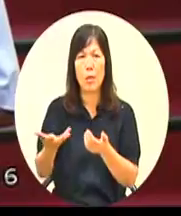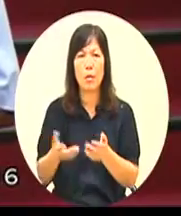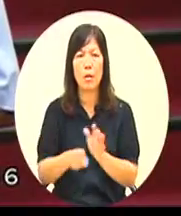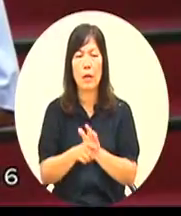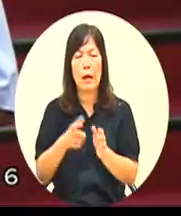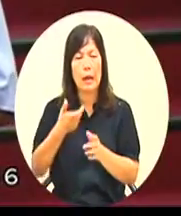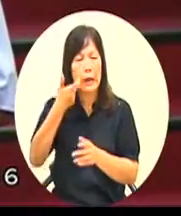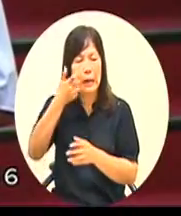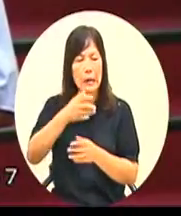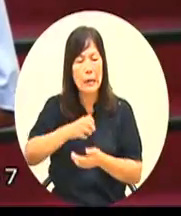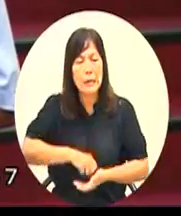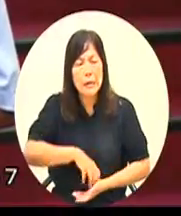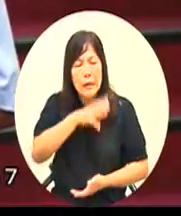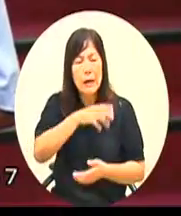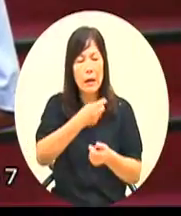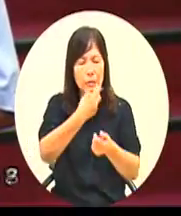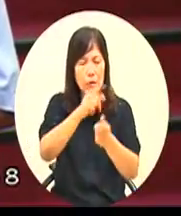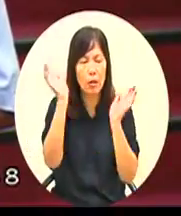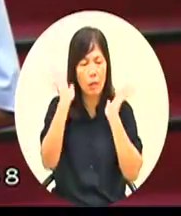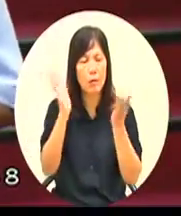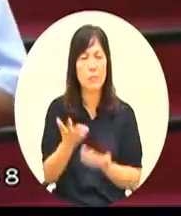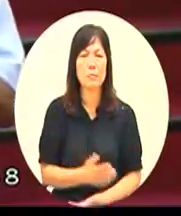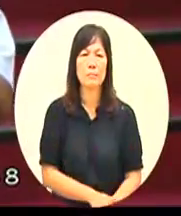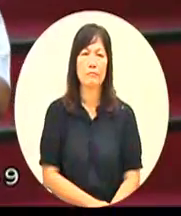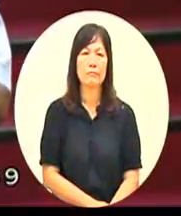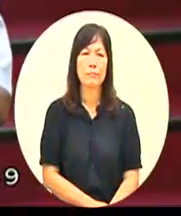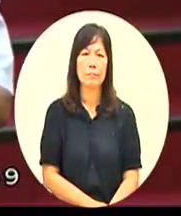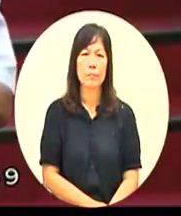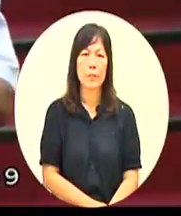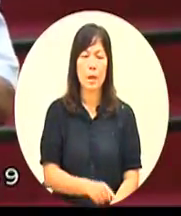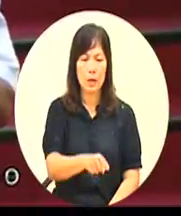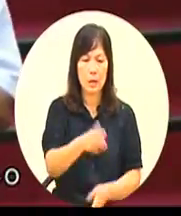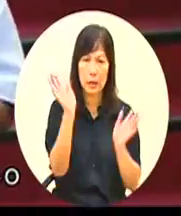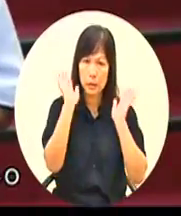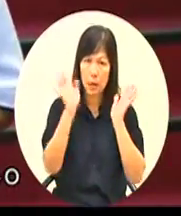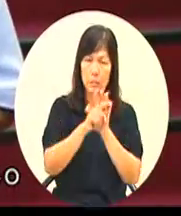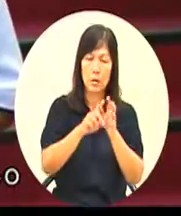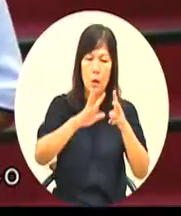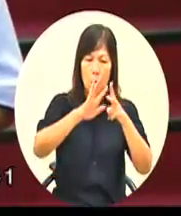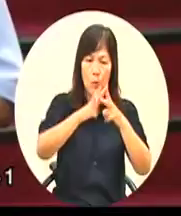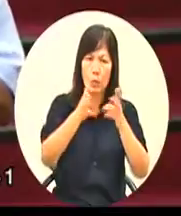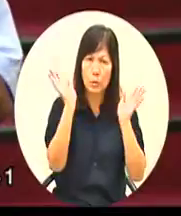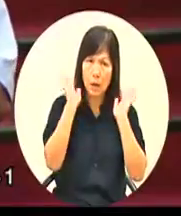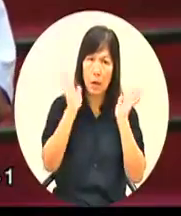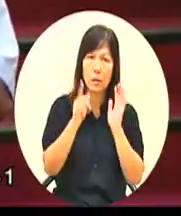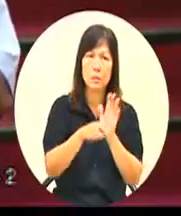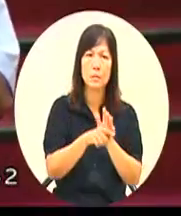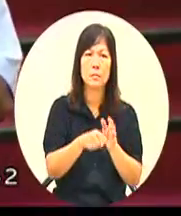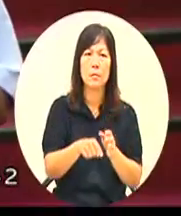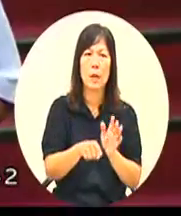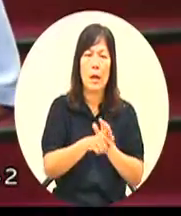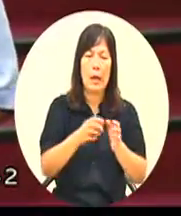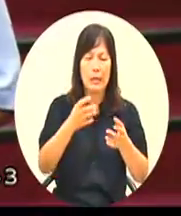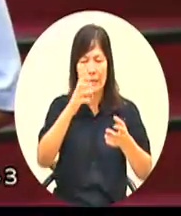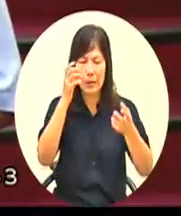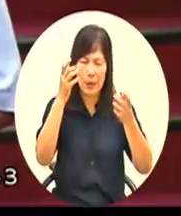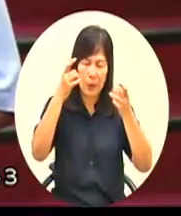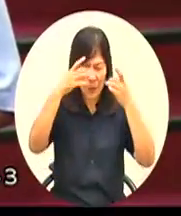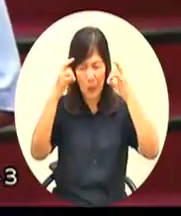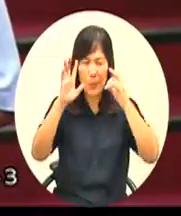了带小朋友。一个小朋友，国小的小朋友，他是非常活泼的，